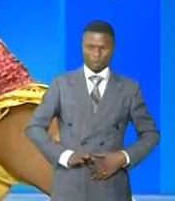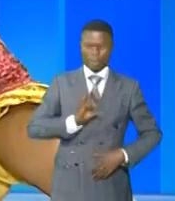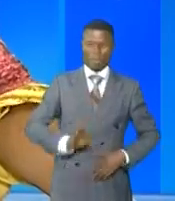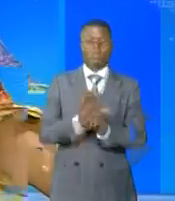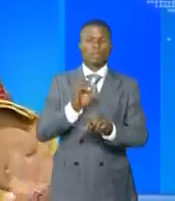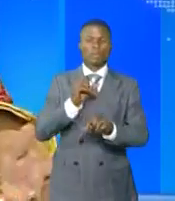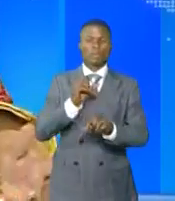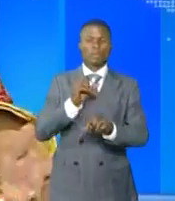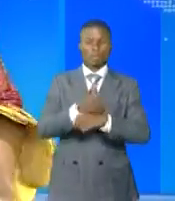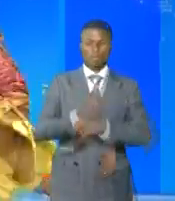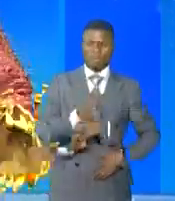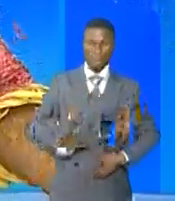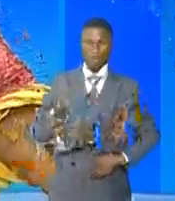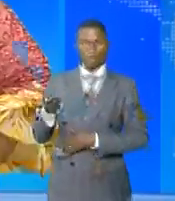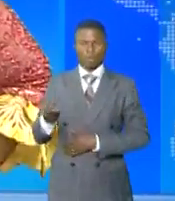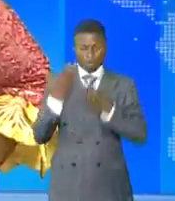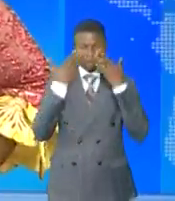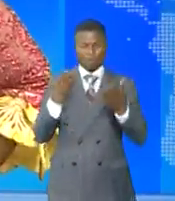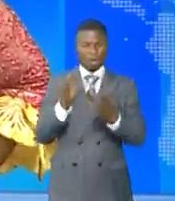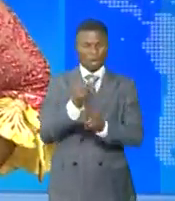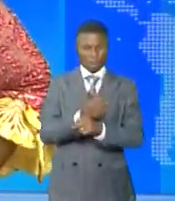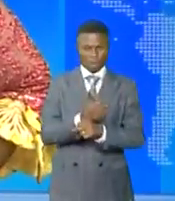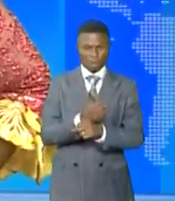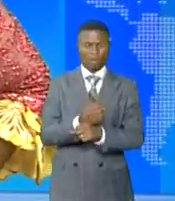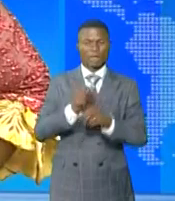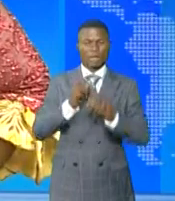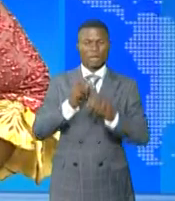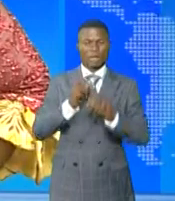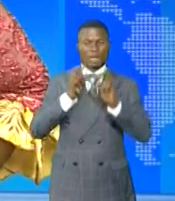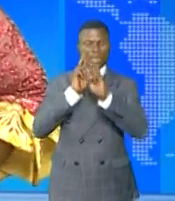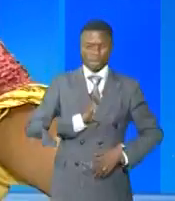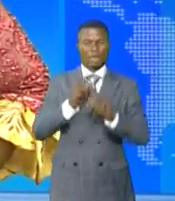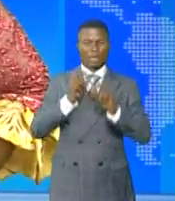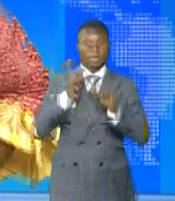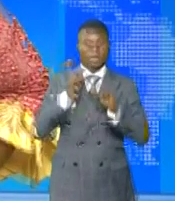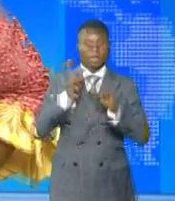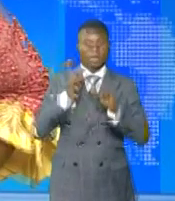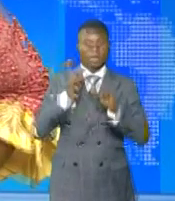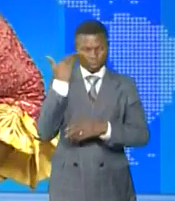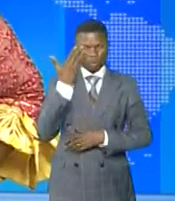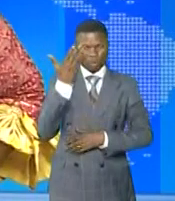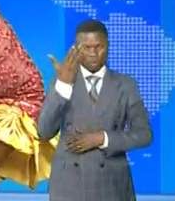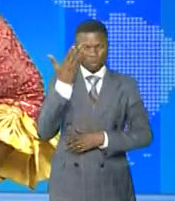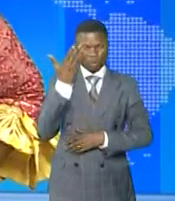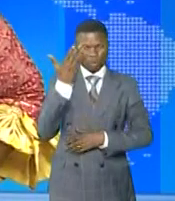africaine et cette organisation. Voilà quelques rappels de faits avec Erudis qui m'ont dirigé.